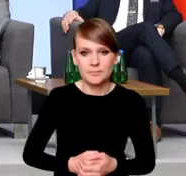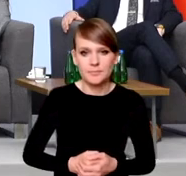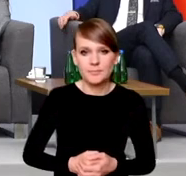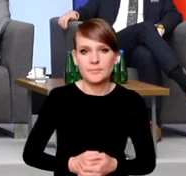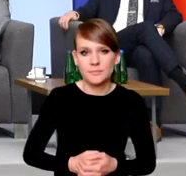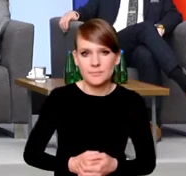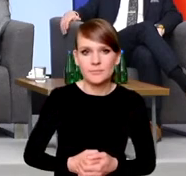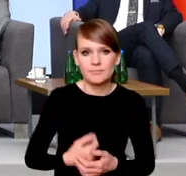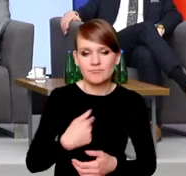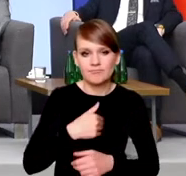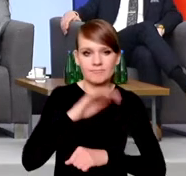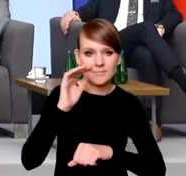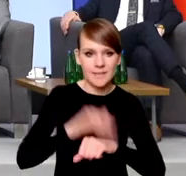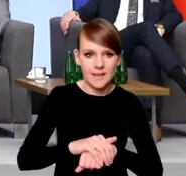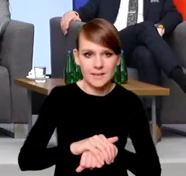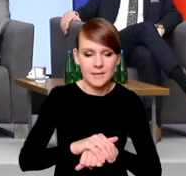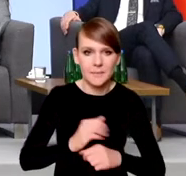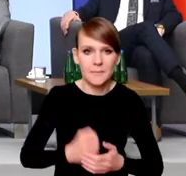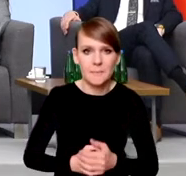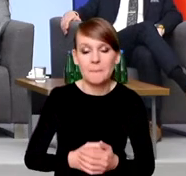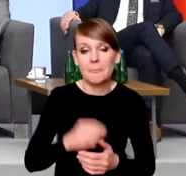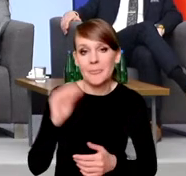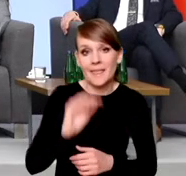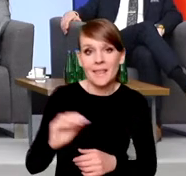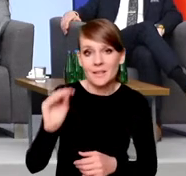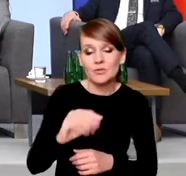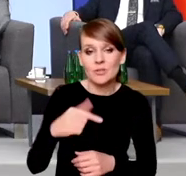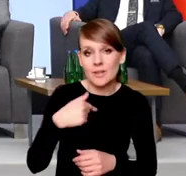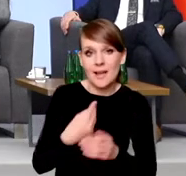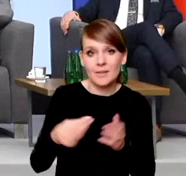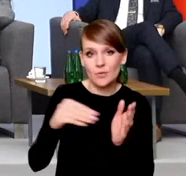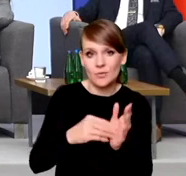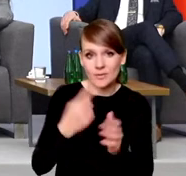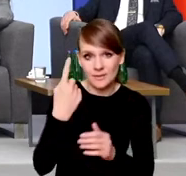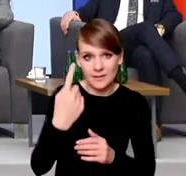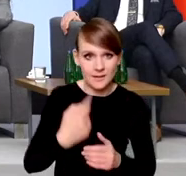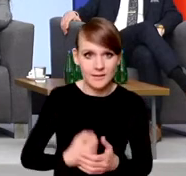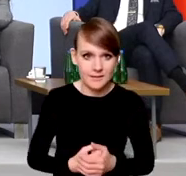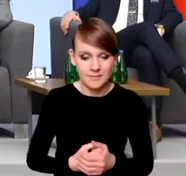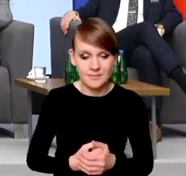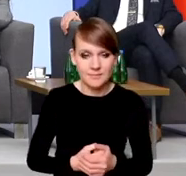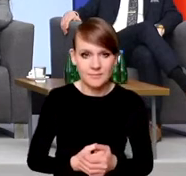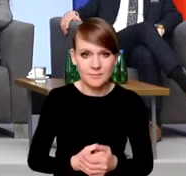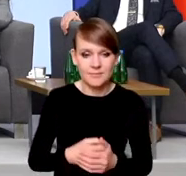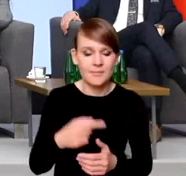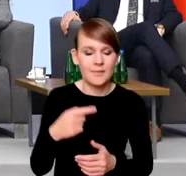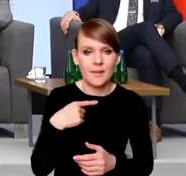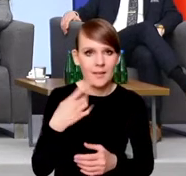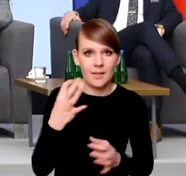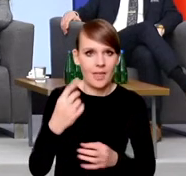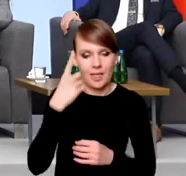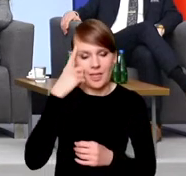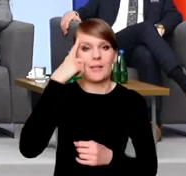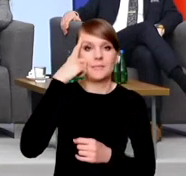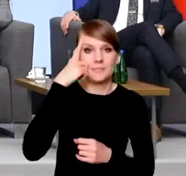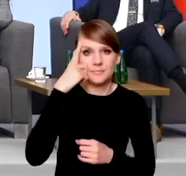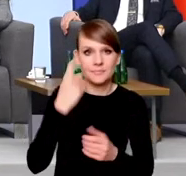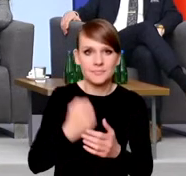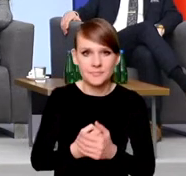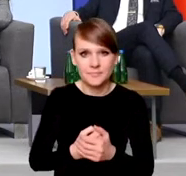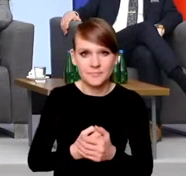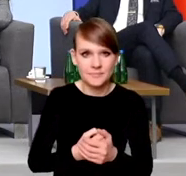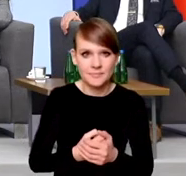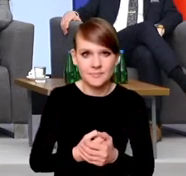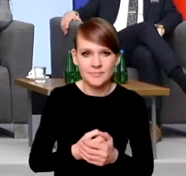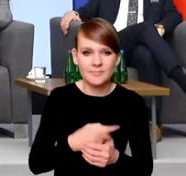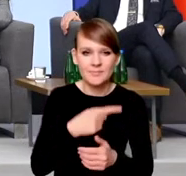zgadzam. Ja bym dodał jeszcze jedną rzecz. Przy okazji przyszło mi na myśl, analizując to